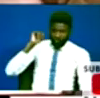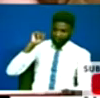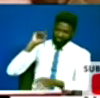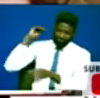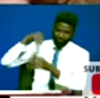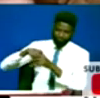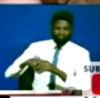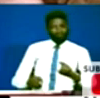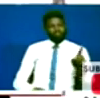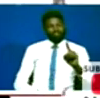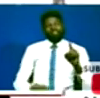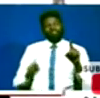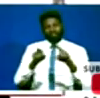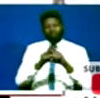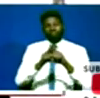kuwa waaminifu